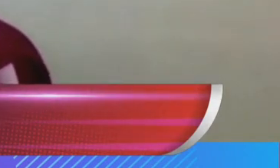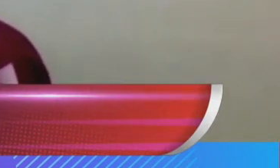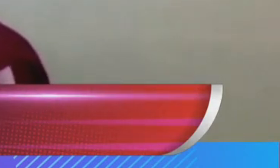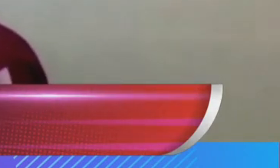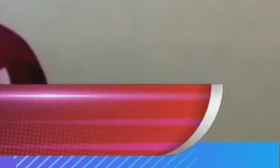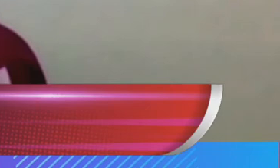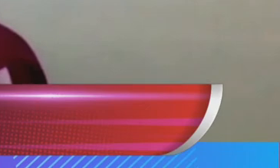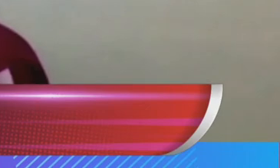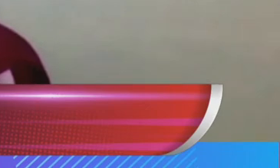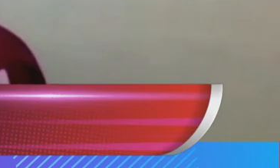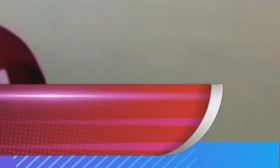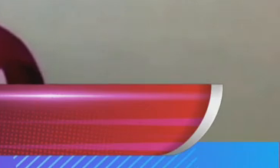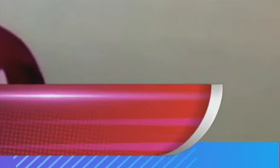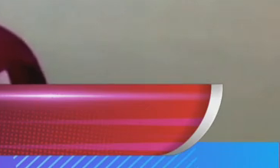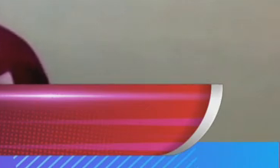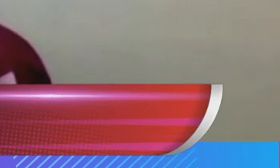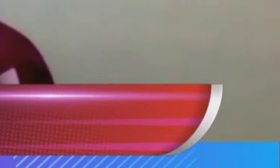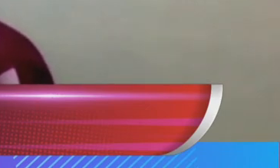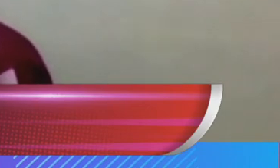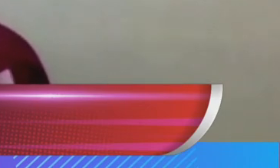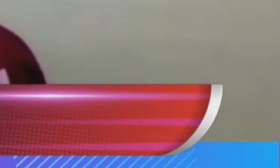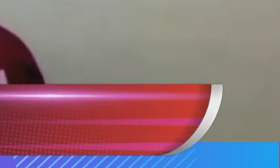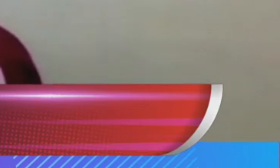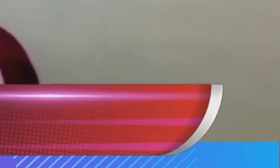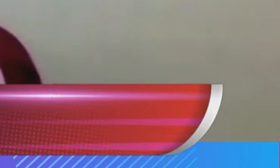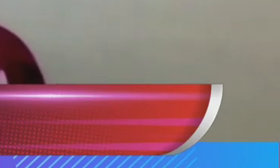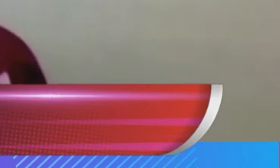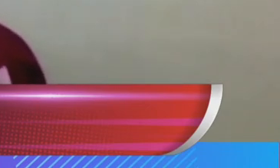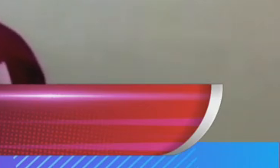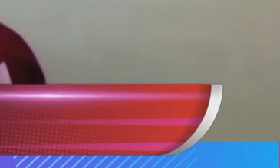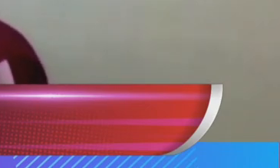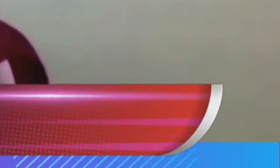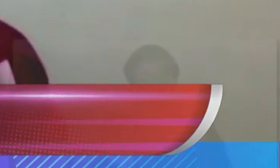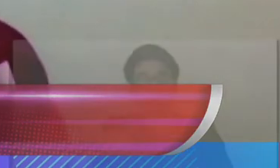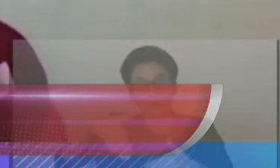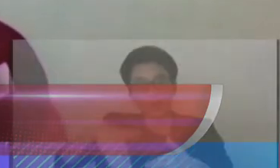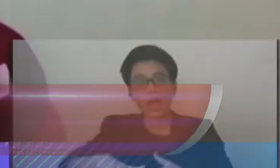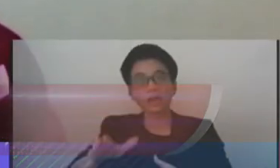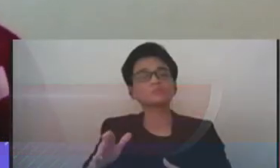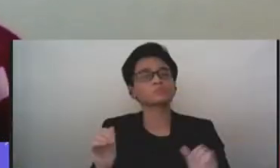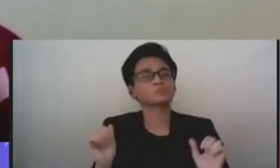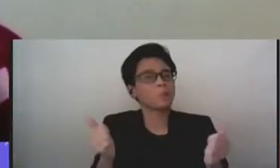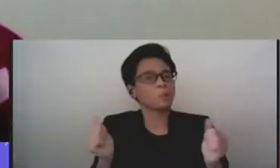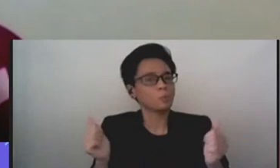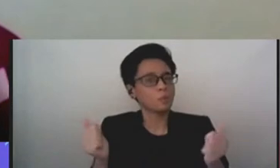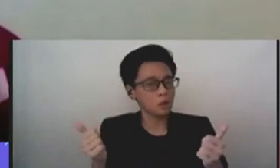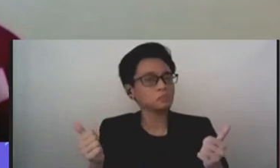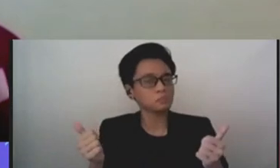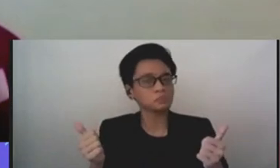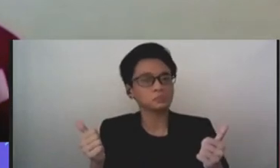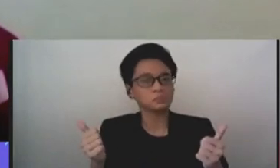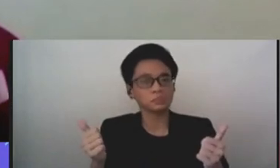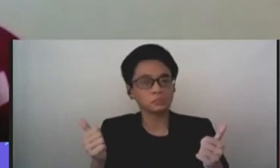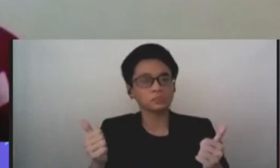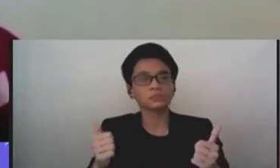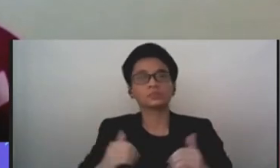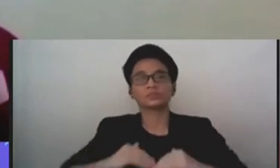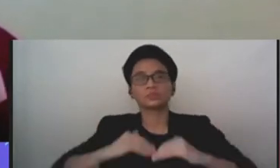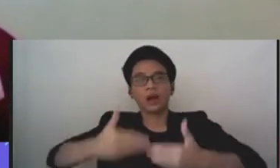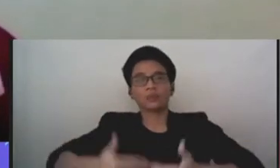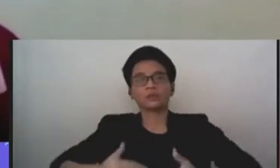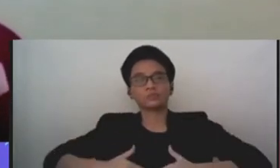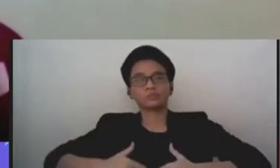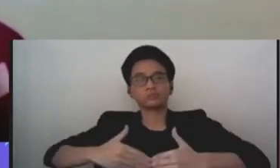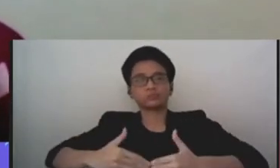ya. Anak saya kebetulan lahir normal, cukup bulan. Hampir di selama proses kehamilan tidak ada